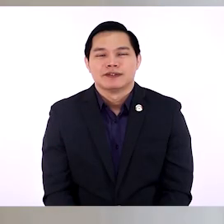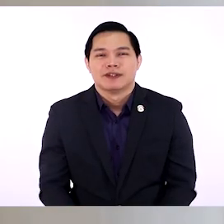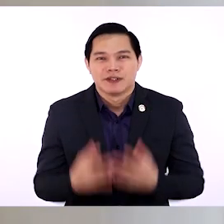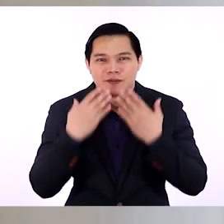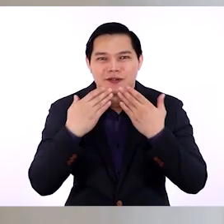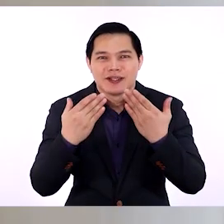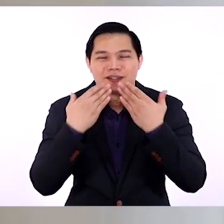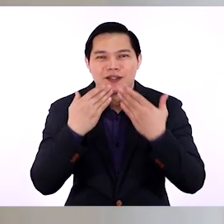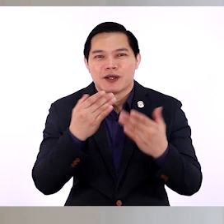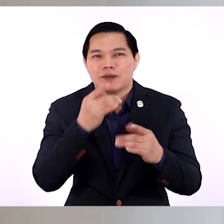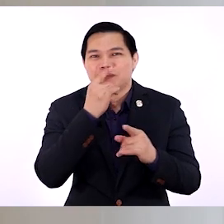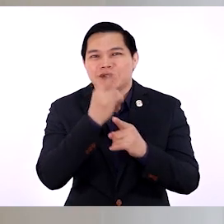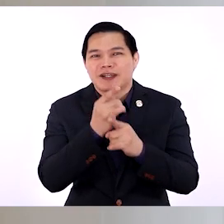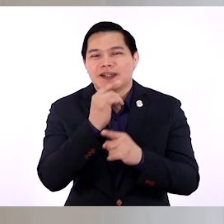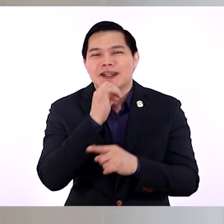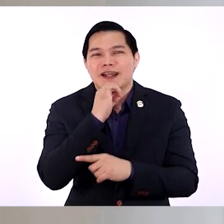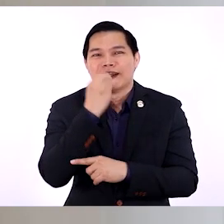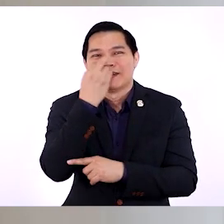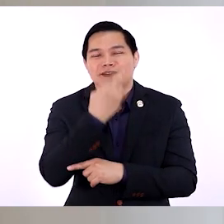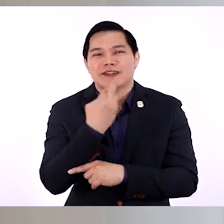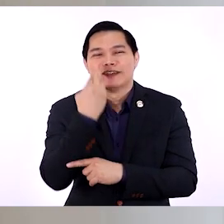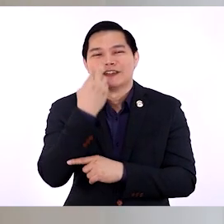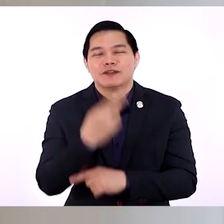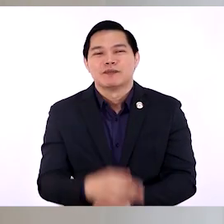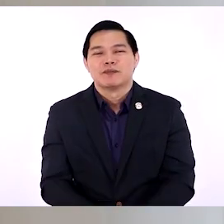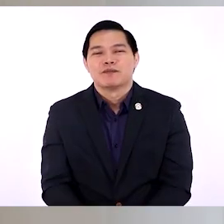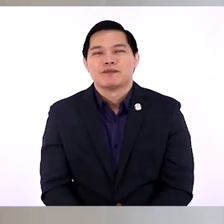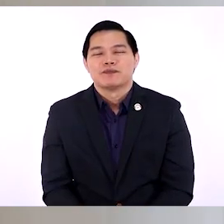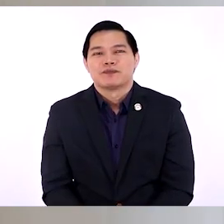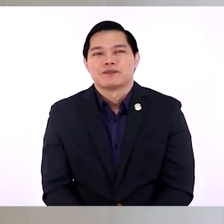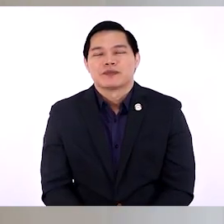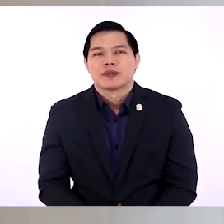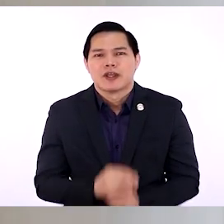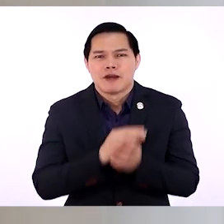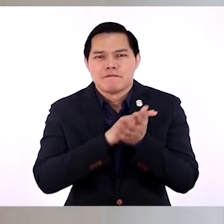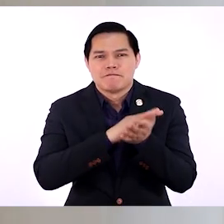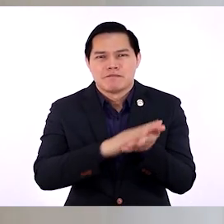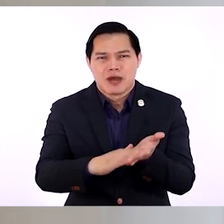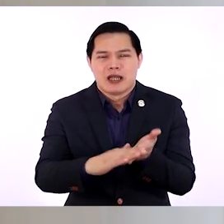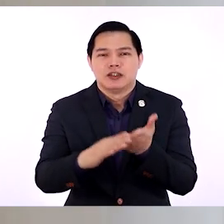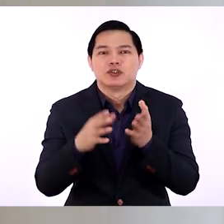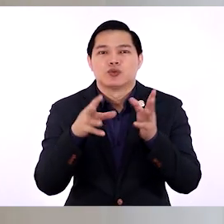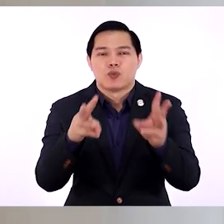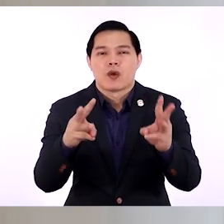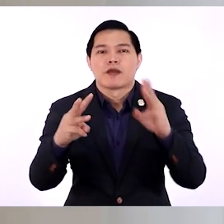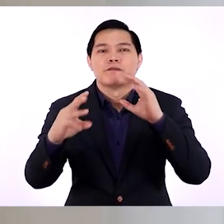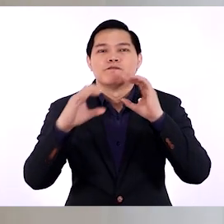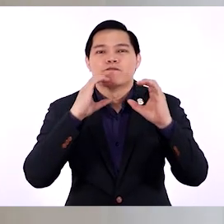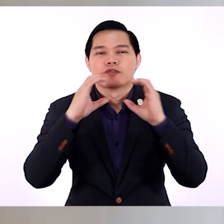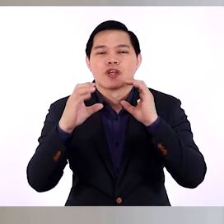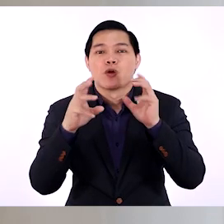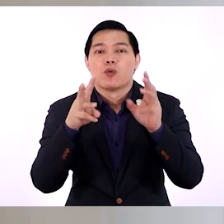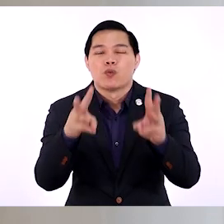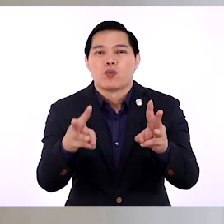Maraming salamat po, kapatid na Ella. Ang maayos na pakikipagkomunikasyon ay daan tungo sa magandang